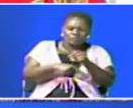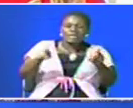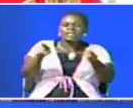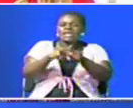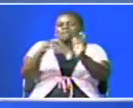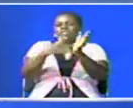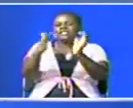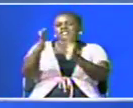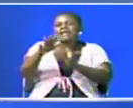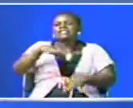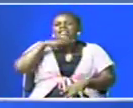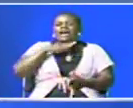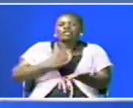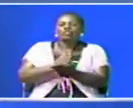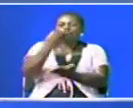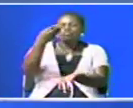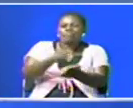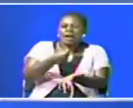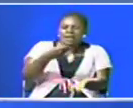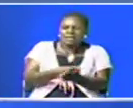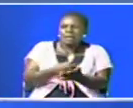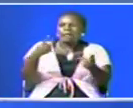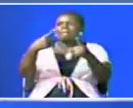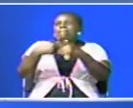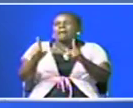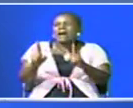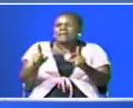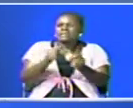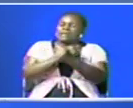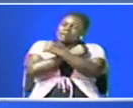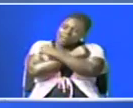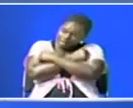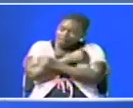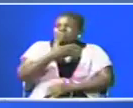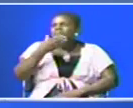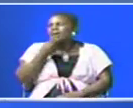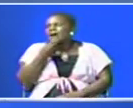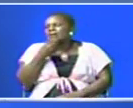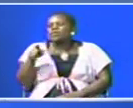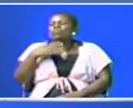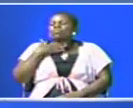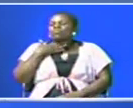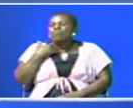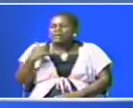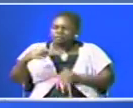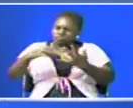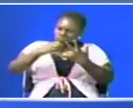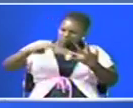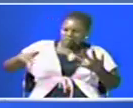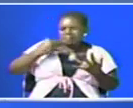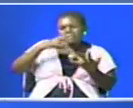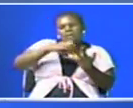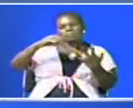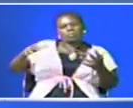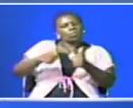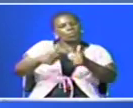azamka tajiri leo akabadilika paka akili. Lakini ukipenda mtu wa wenyewe jamani, na ikiwa wataka kuachana naye, uachane naye